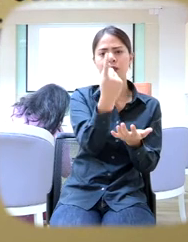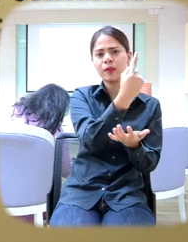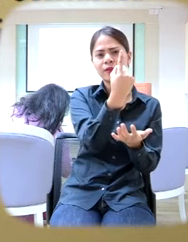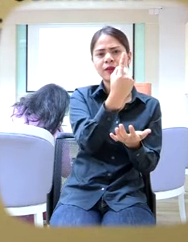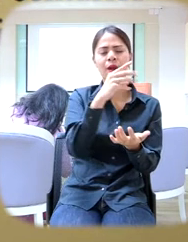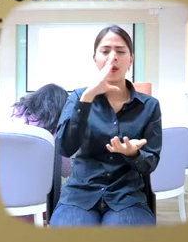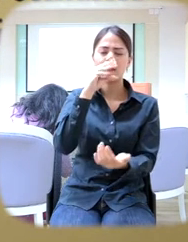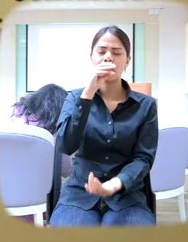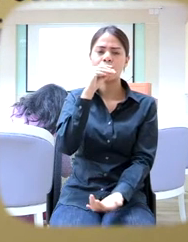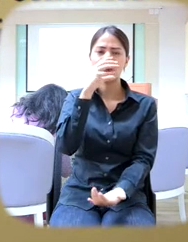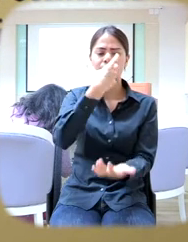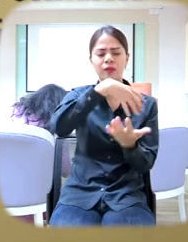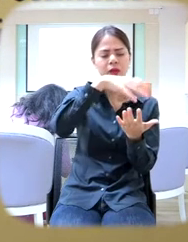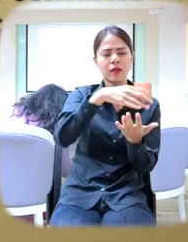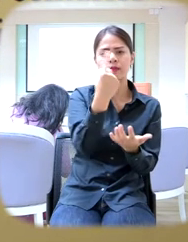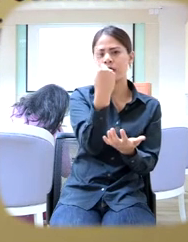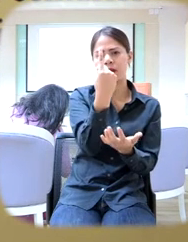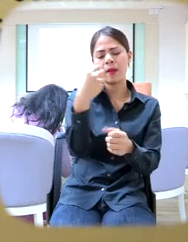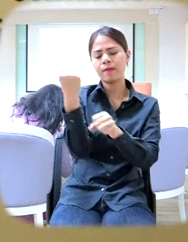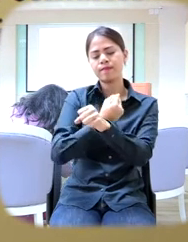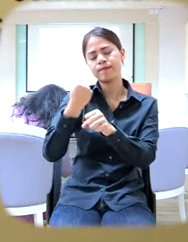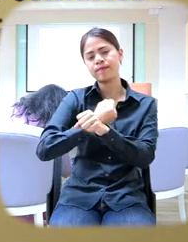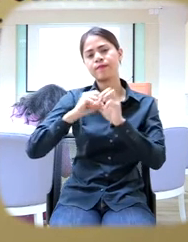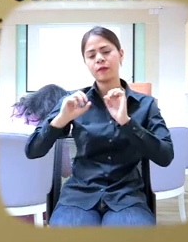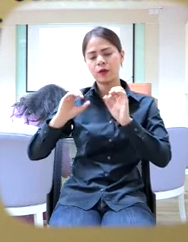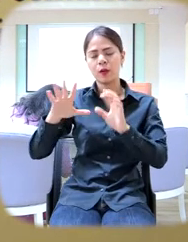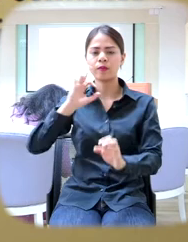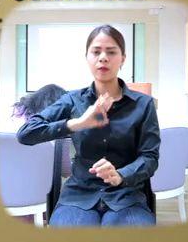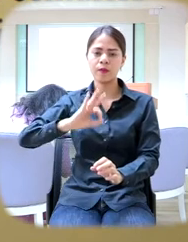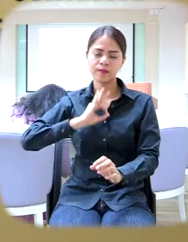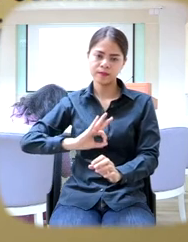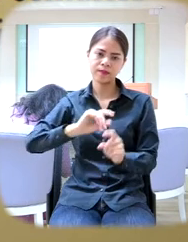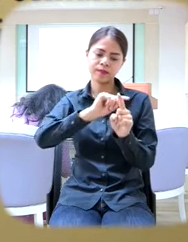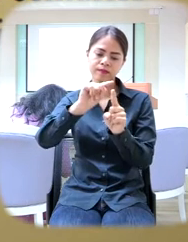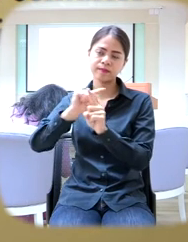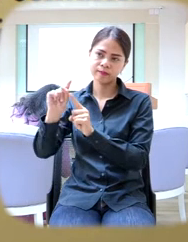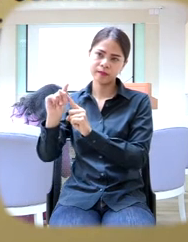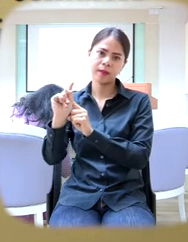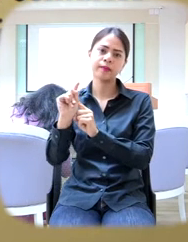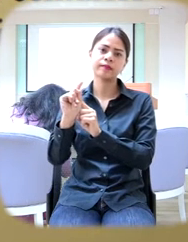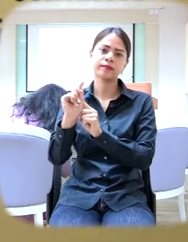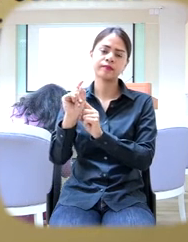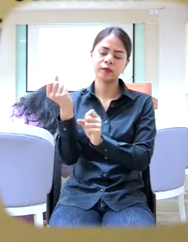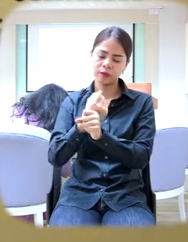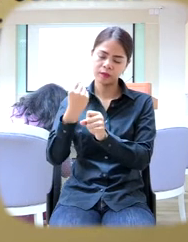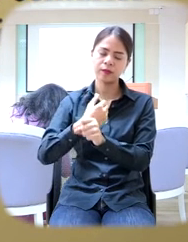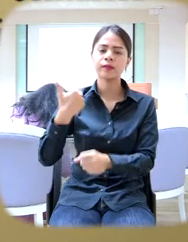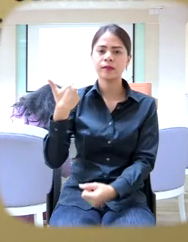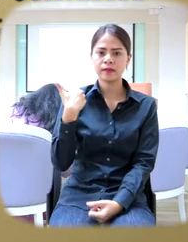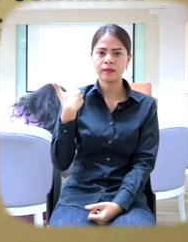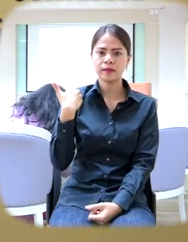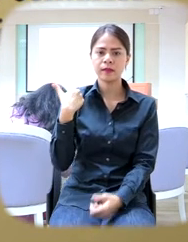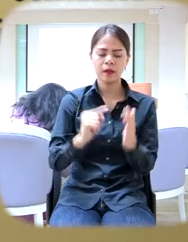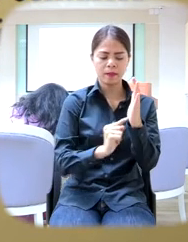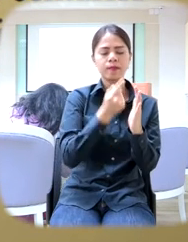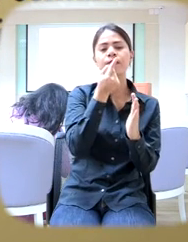ากอย่างเดียวหรือคำพูดอย่างเดียวแต่เป็นการฝึกสอนกันโดยทางจิตหมายถึงว่าฝึกกันด้วยนะครับทีนี้ก็คือว่าอันนี้ก็คือเป็นตัวเริ่ม